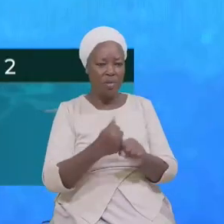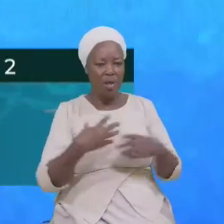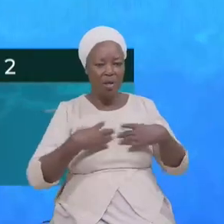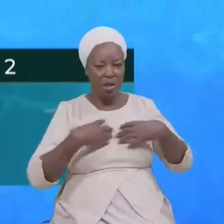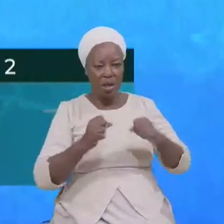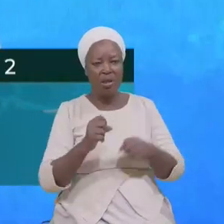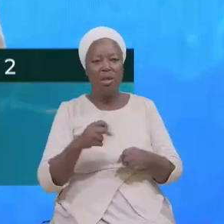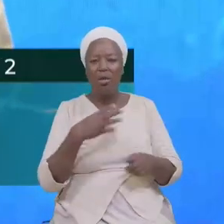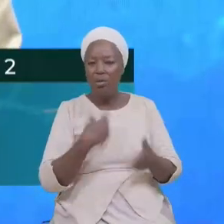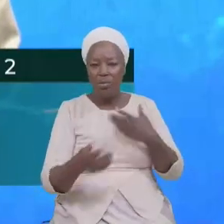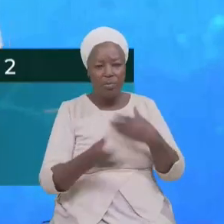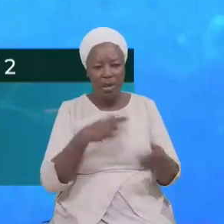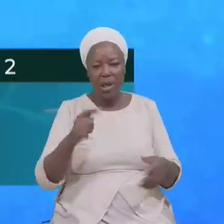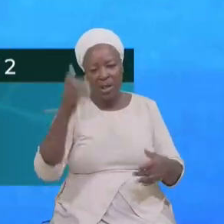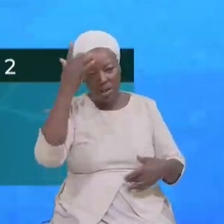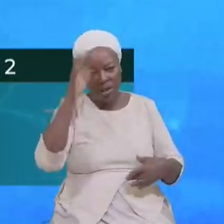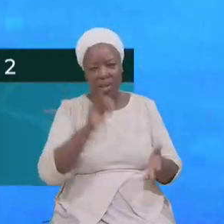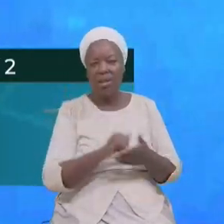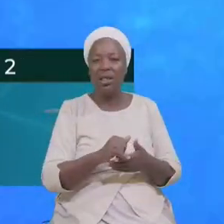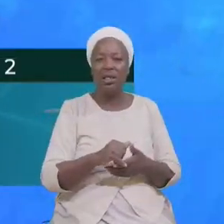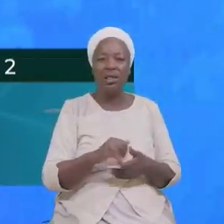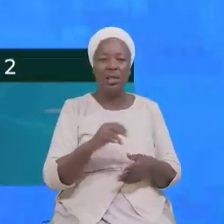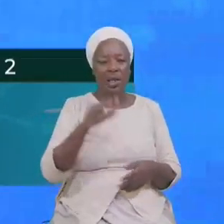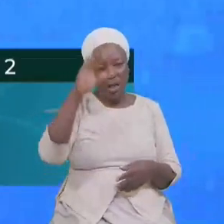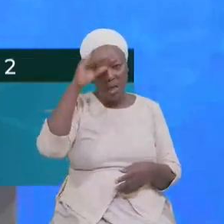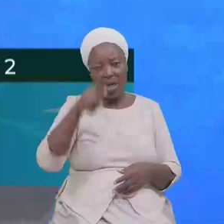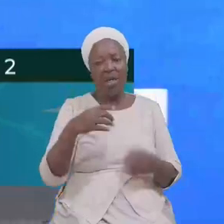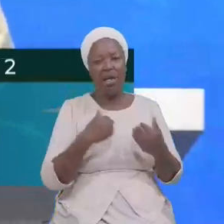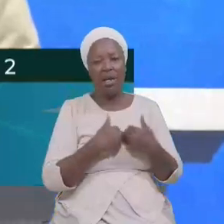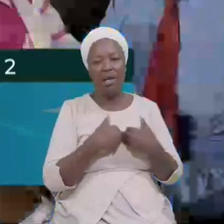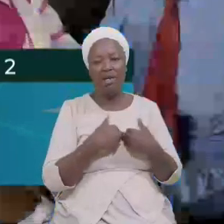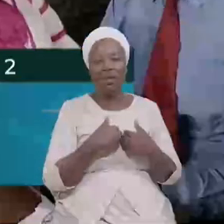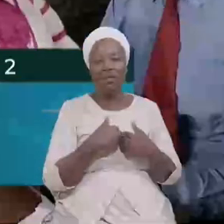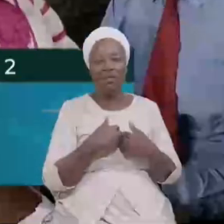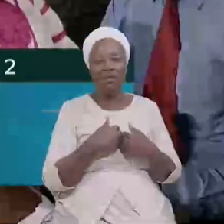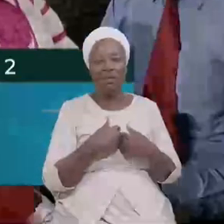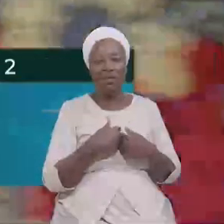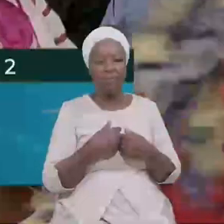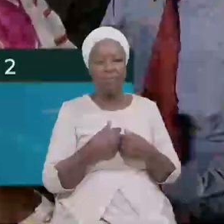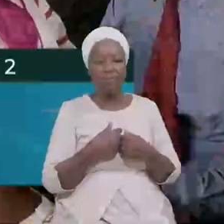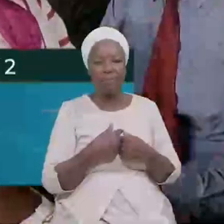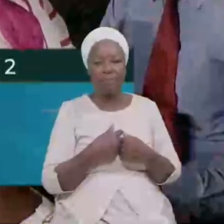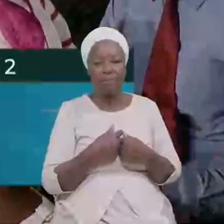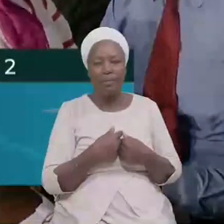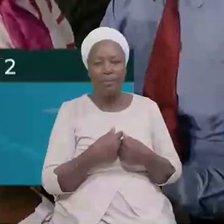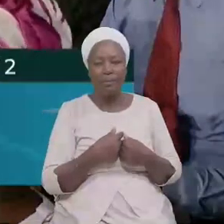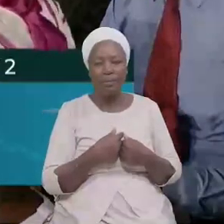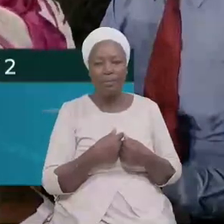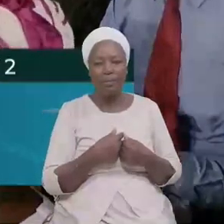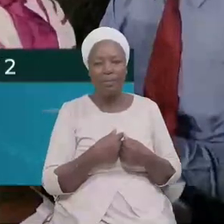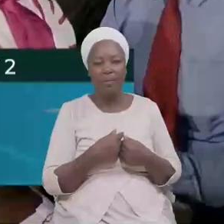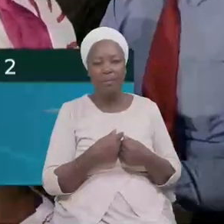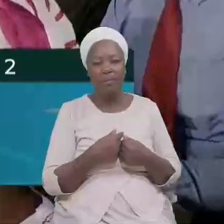premier, après que l'eau avait été agitée, était guéri, quelle que fût sa maladie.